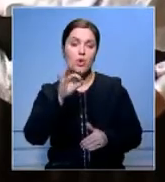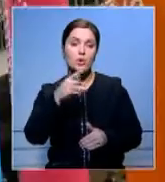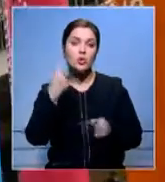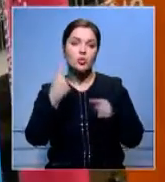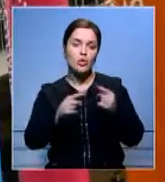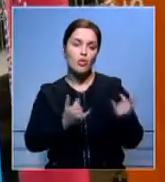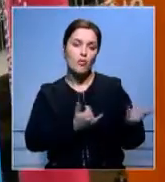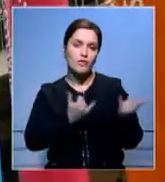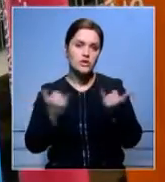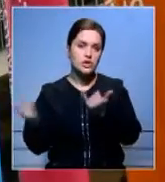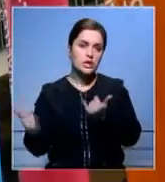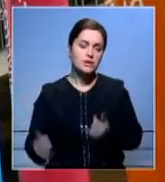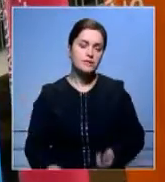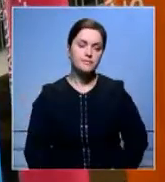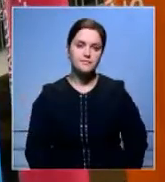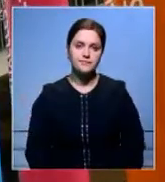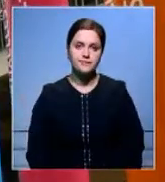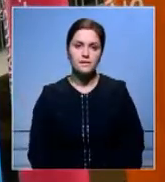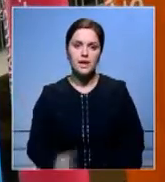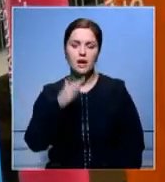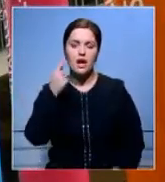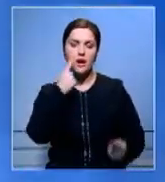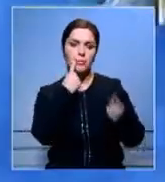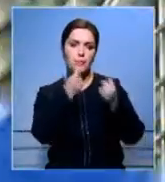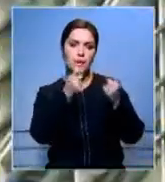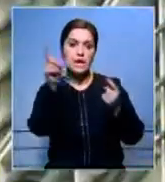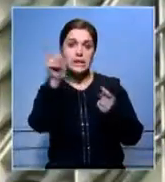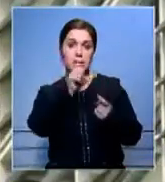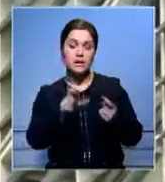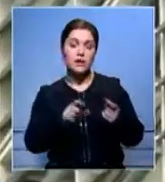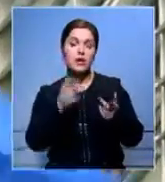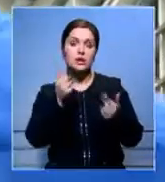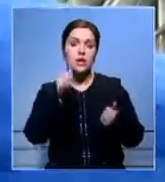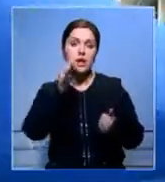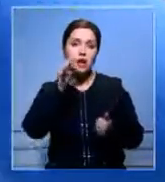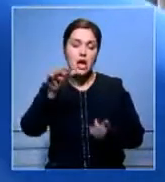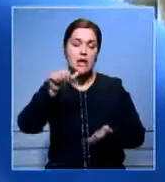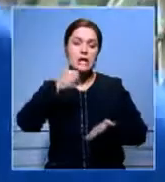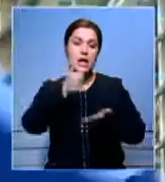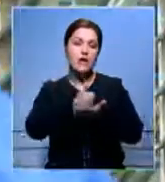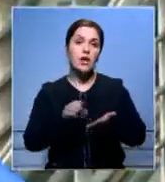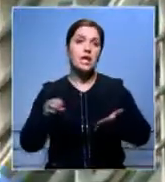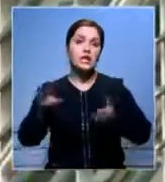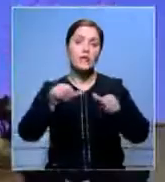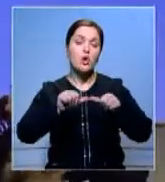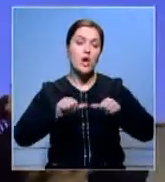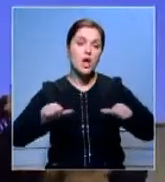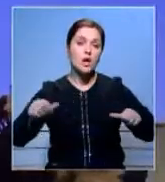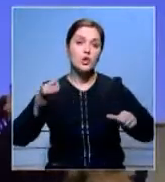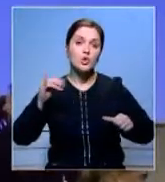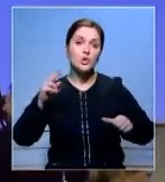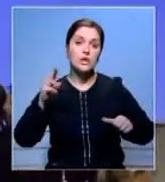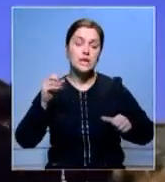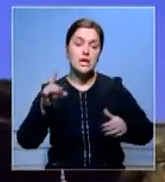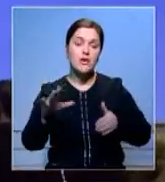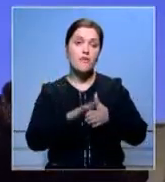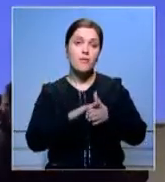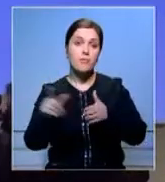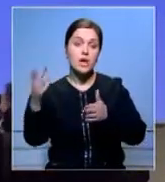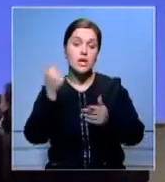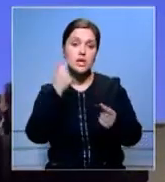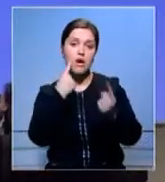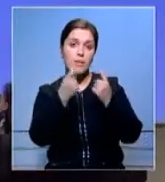уважения. На многочисленные претензии Италии отреагировал глава Еврокомиссии. По словам Жан-Клода Юнкера, нападая на Европу,